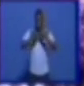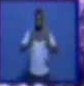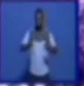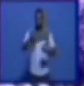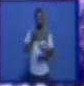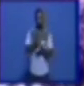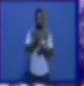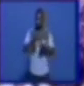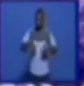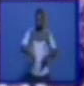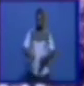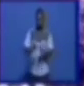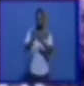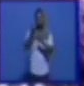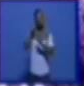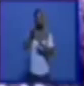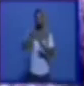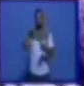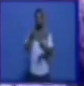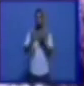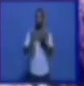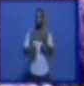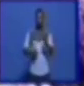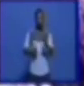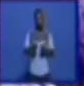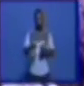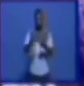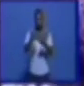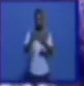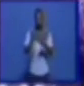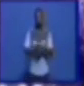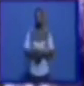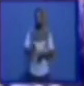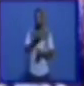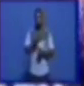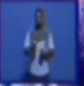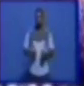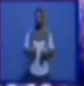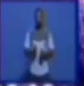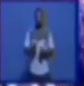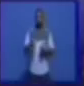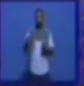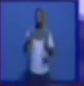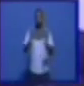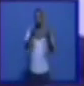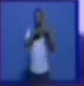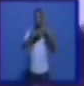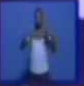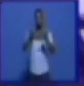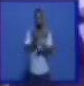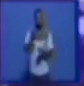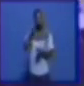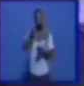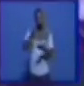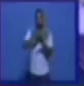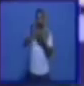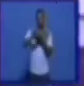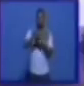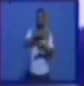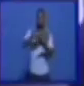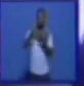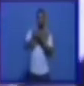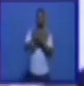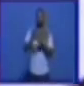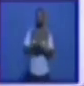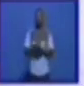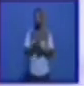rythme pour qu'on finisse le plus tôt possible. Donc, des engagements ont été pris pour août et septembre. Les autorités rassurent,